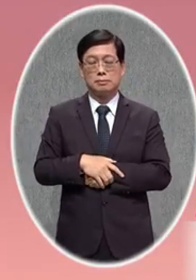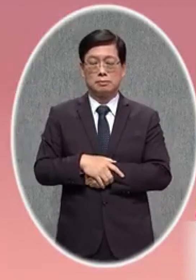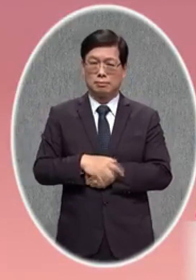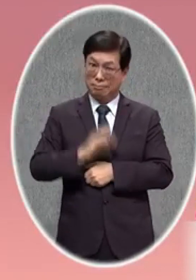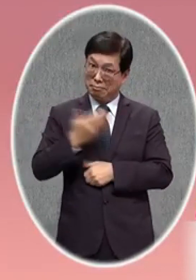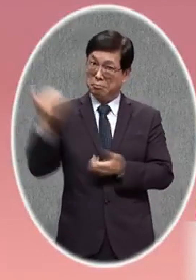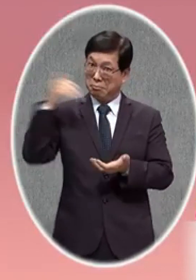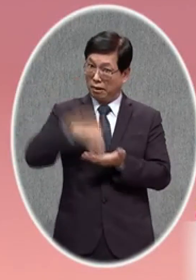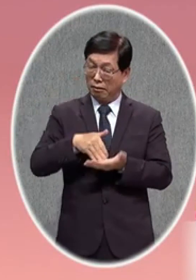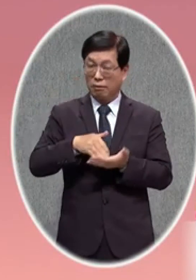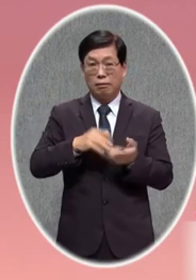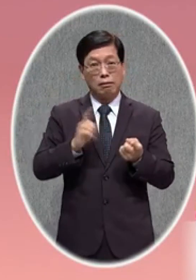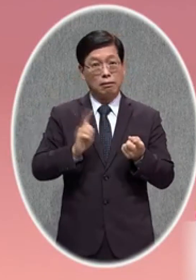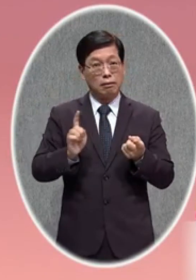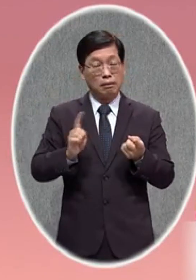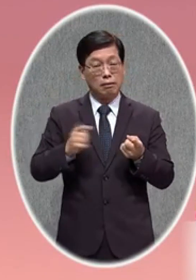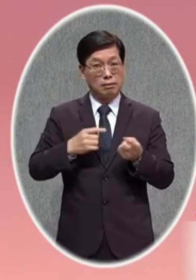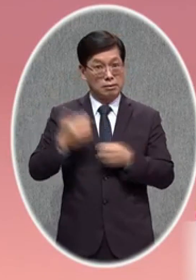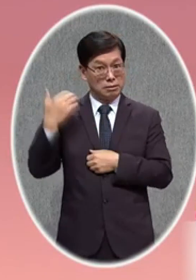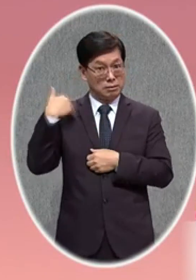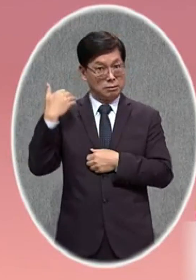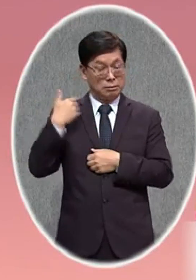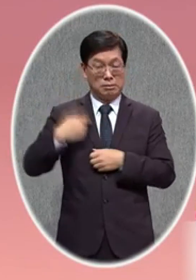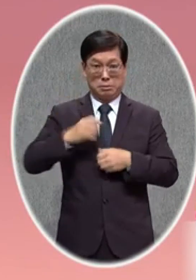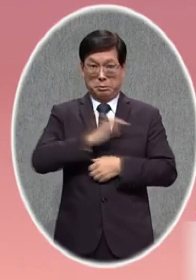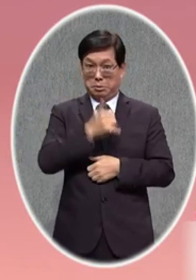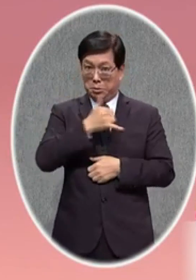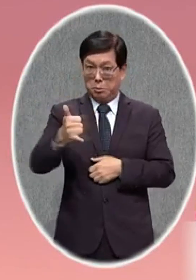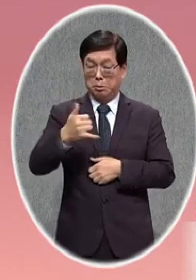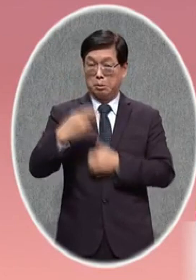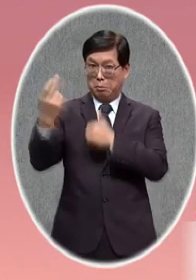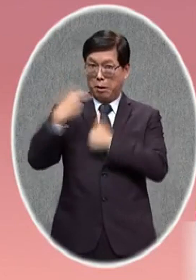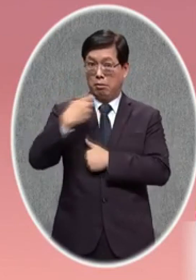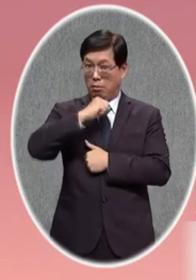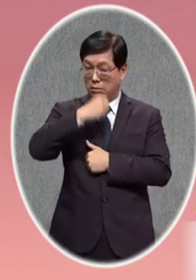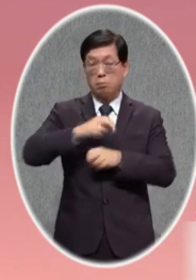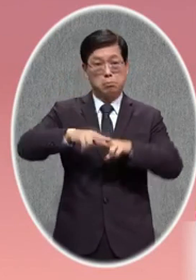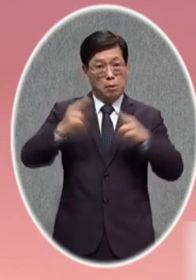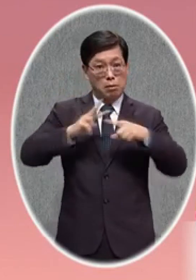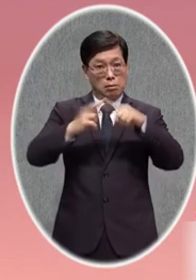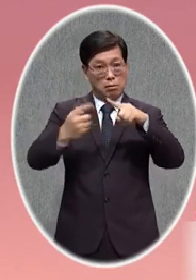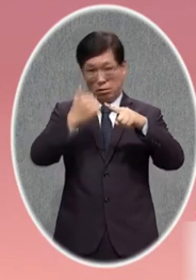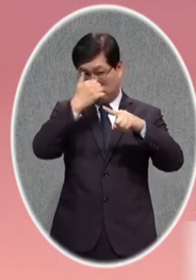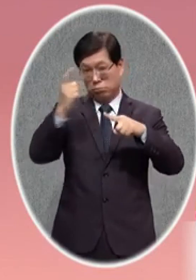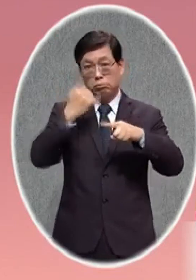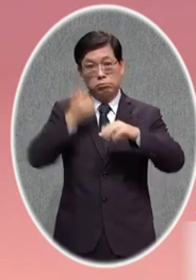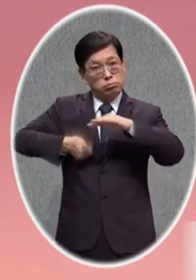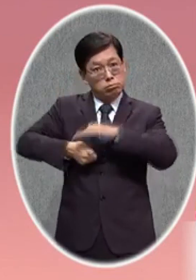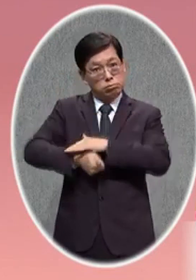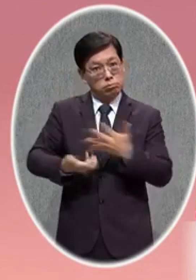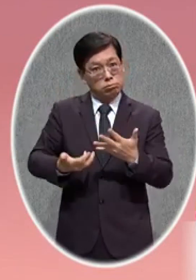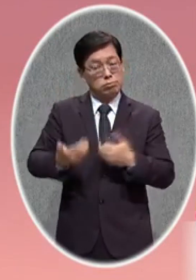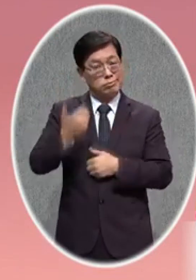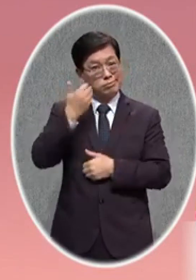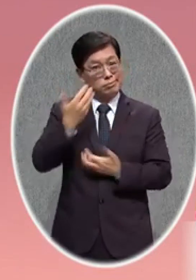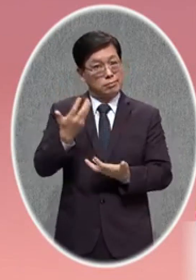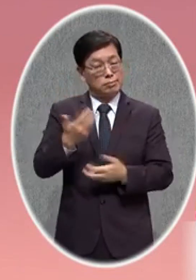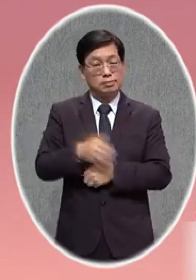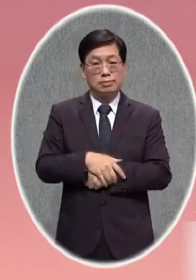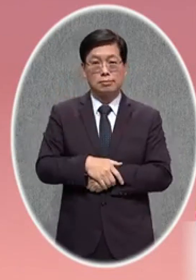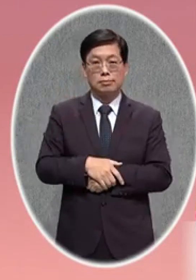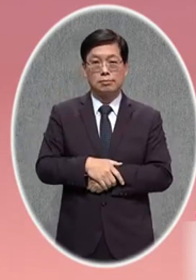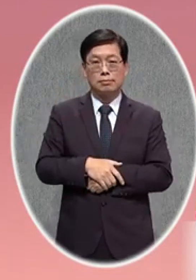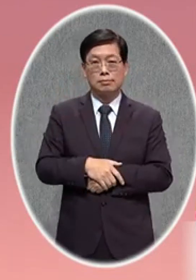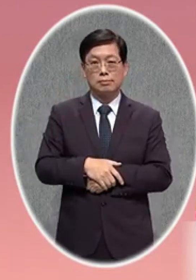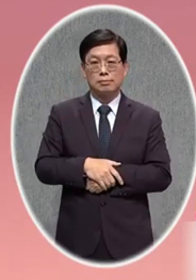但究竟是哪一个成员国要求台湾开放莱猪才能加入 CPTPP